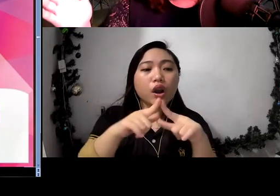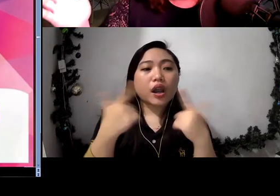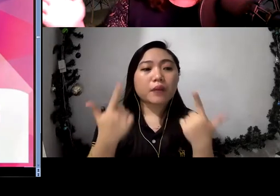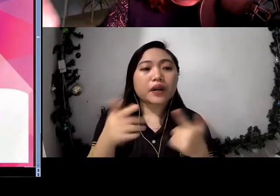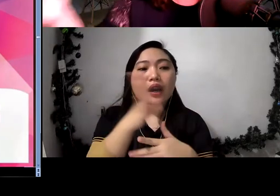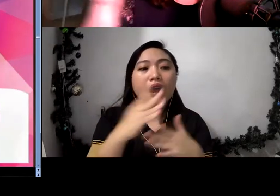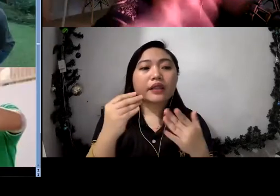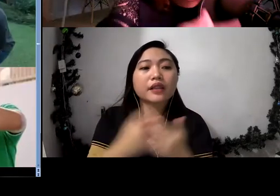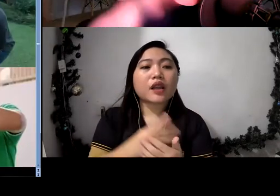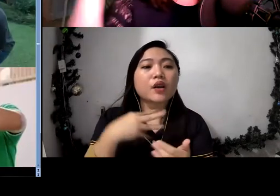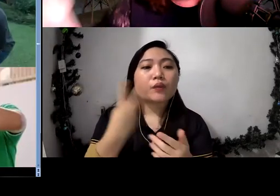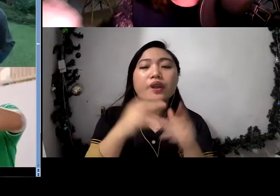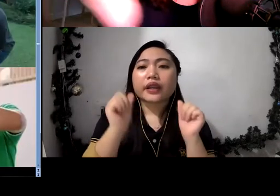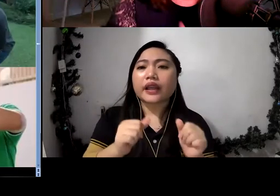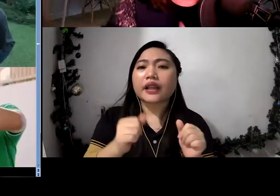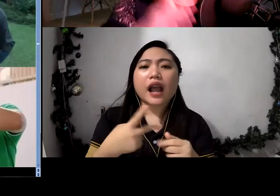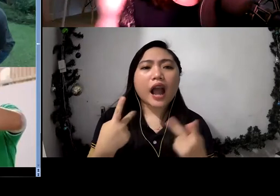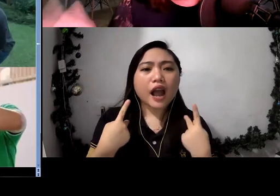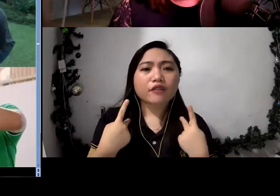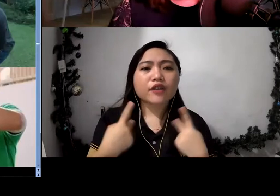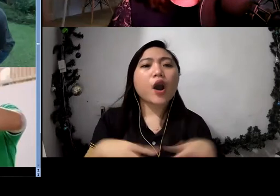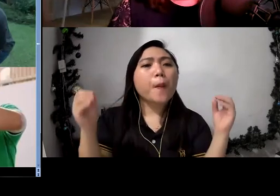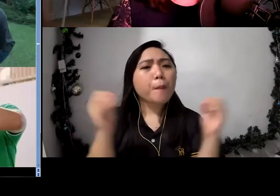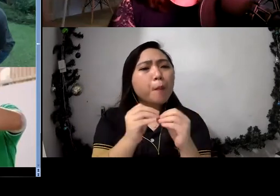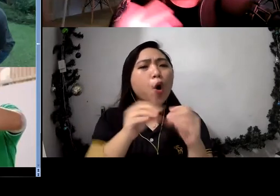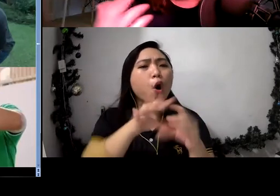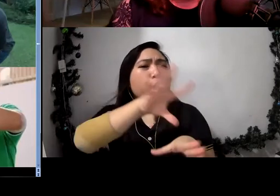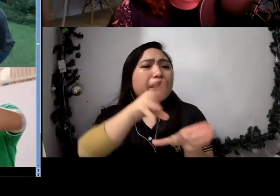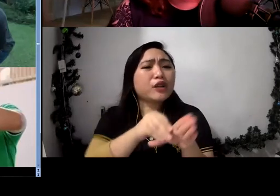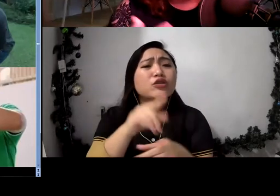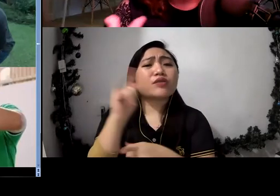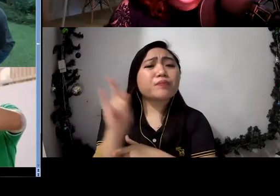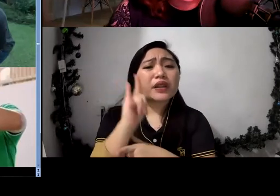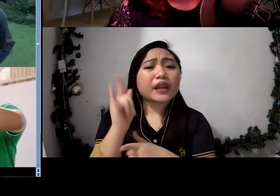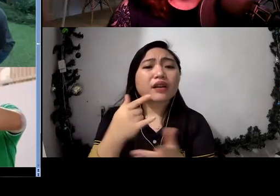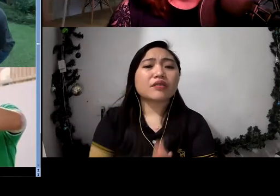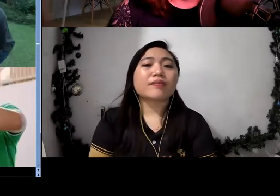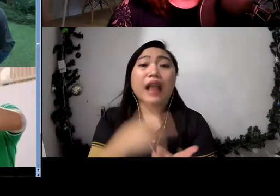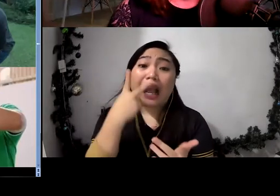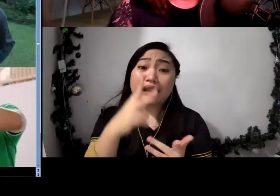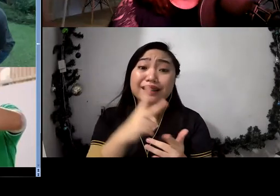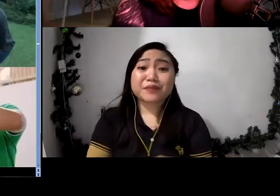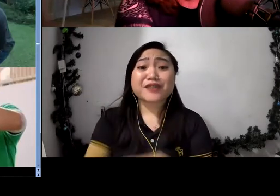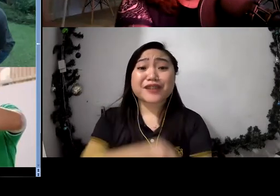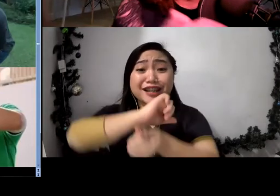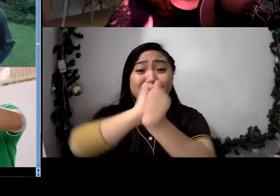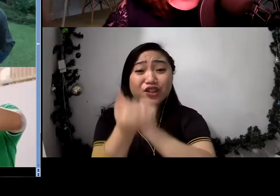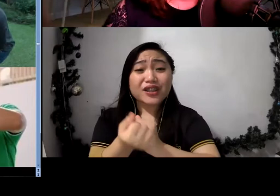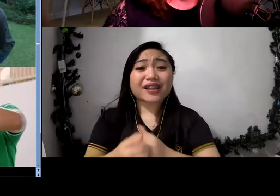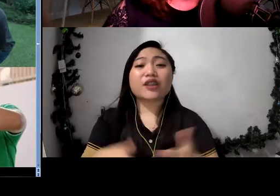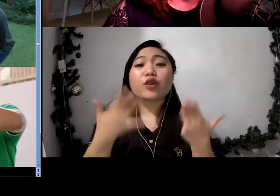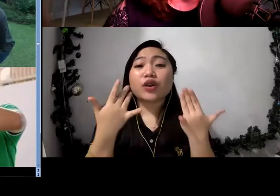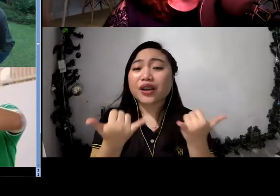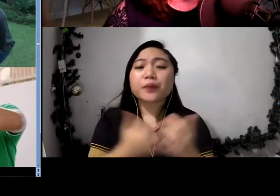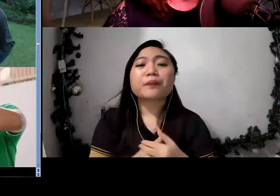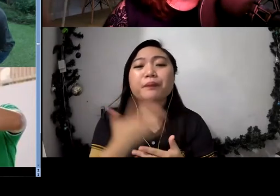no, we can have a more inclusive media. Mapapansin po natin, nagbabago na rin ang mga panahon ngayon, ano? Meron na po